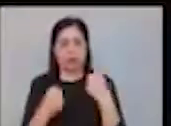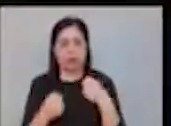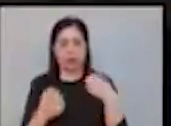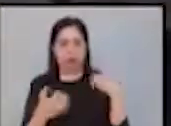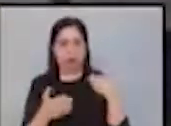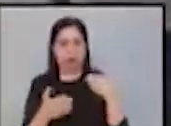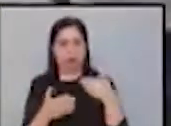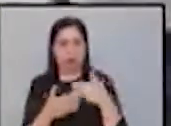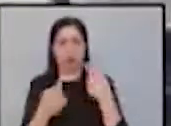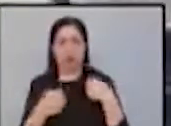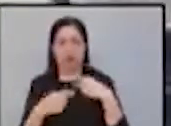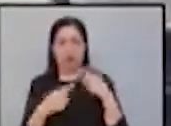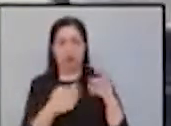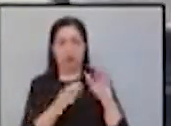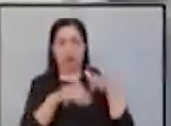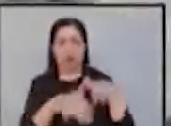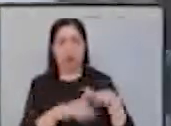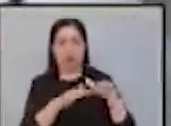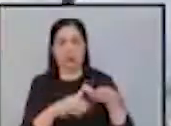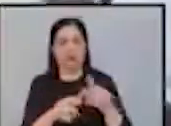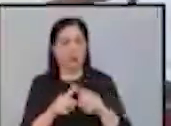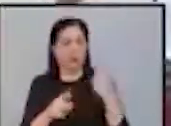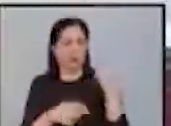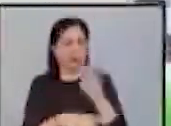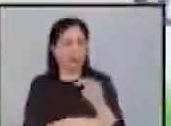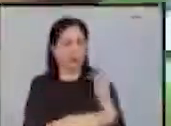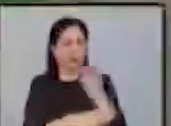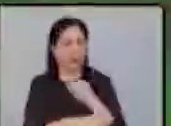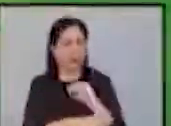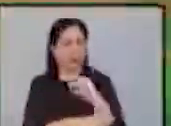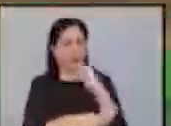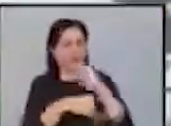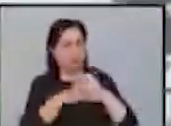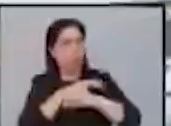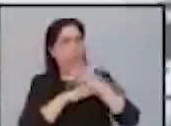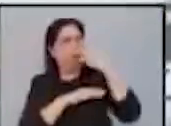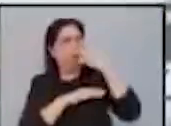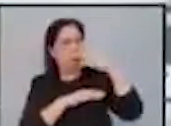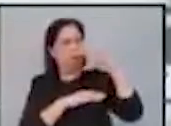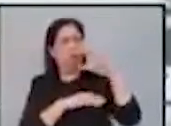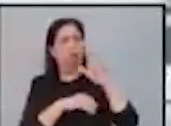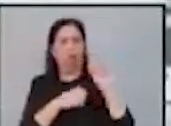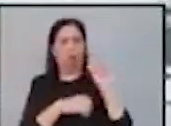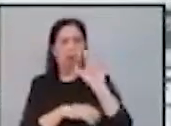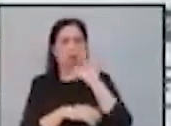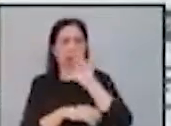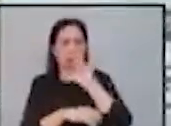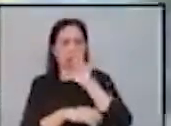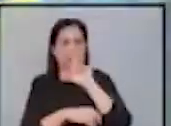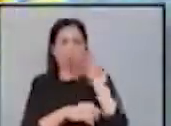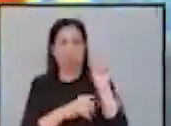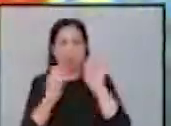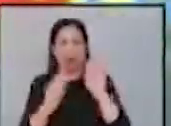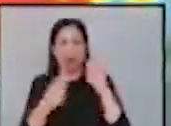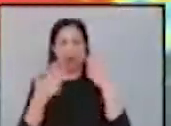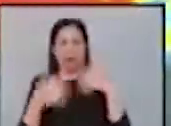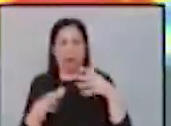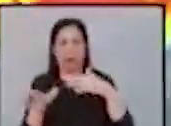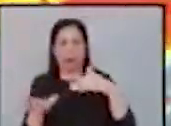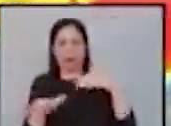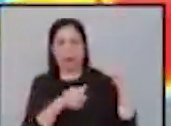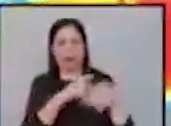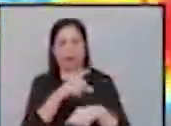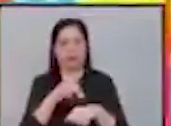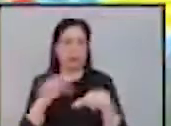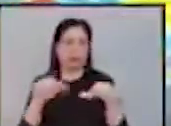karagatan. Pero nitong Lunes, naging maaraw na ang ilang bahagi ng Luzon at ang bagyo tuluyan na ring lumabas sa Philippine Area